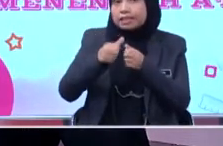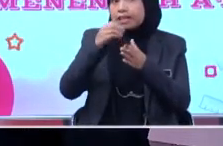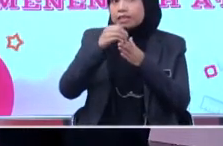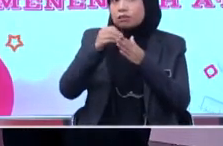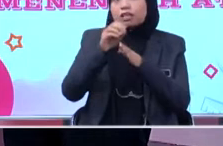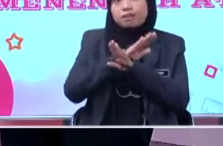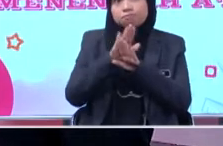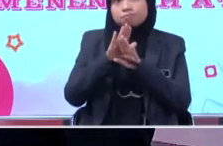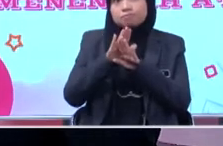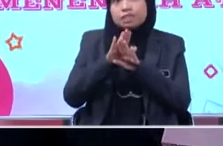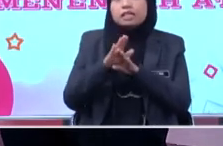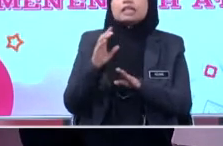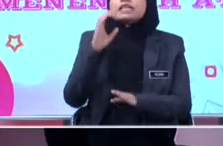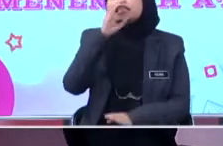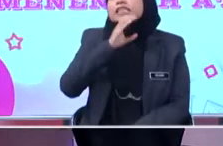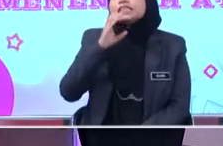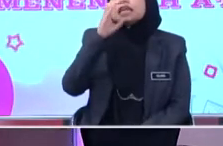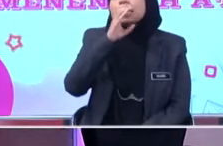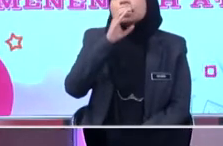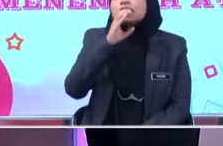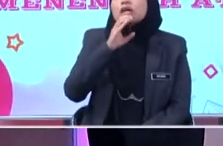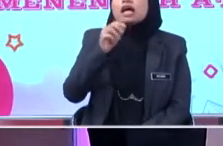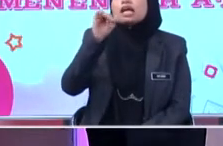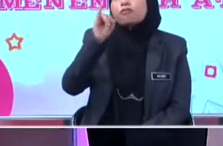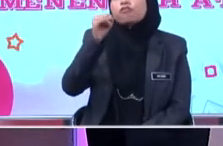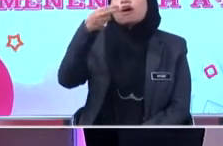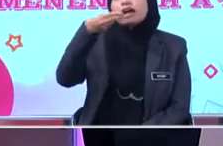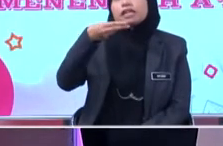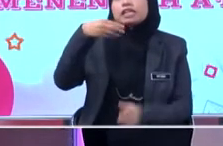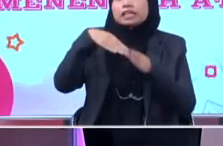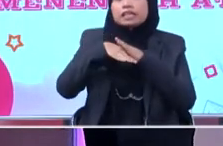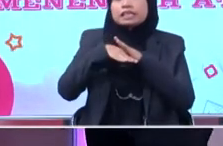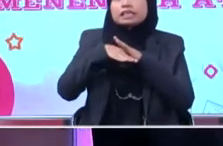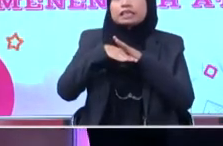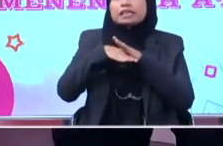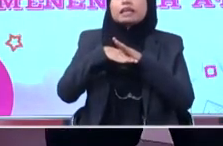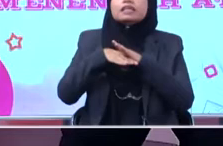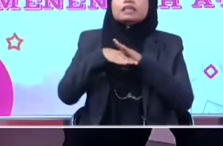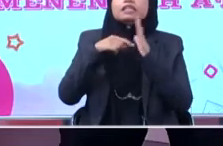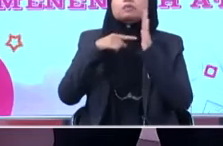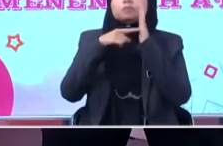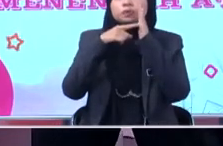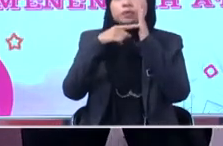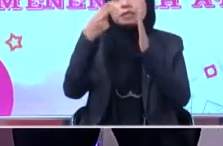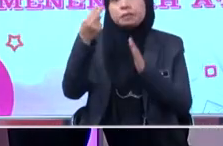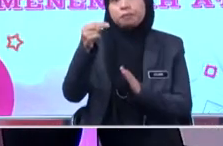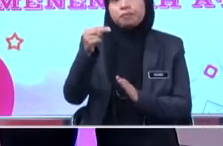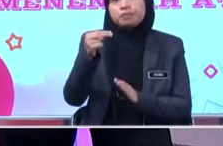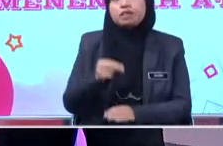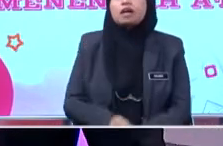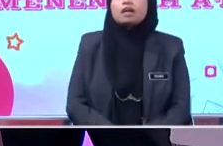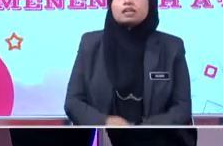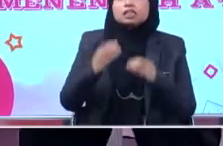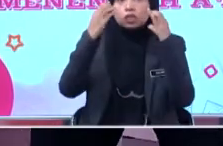Eti Emangnya mencari huruf ikhfa Haqiqi dalam papan huruf hijaiyah Oke di saya tidak